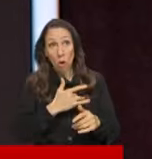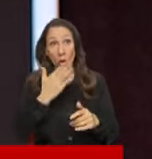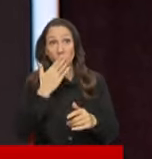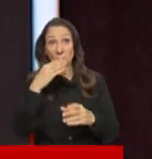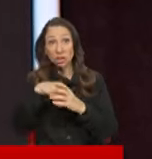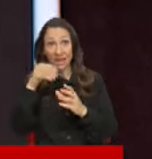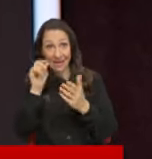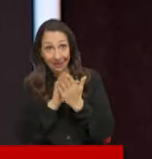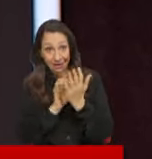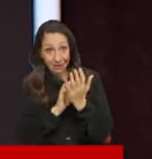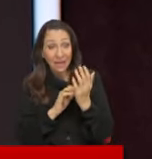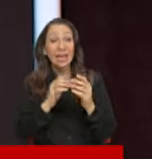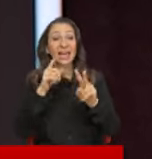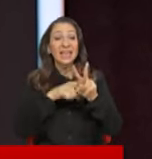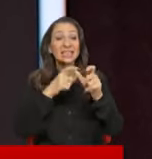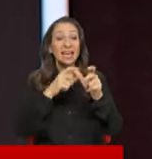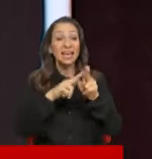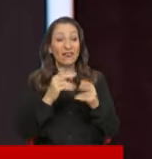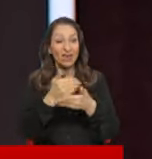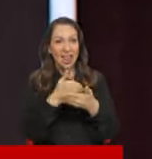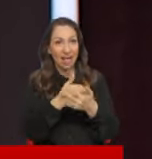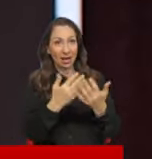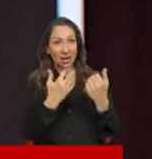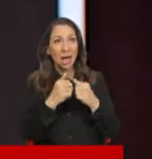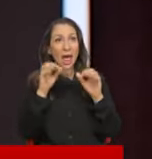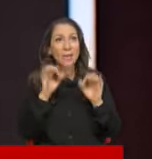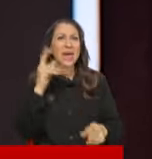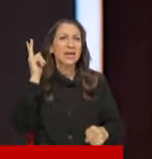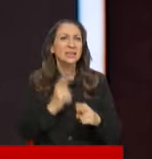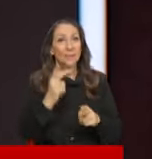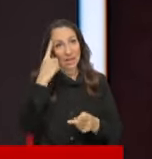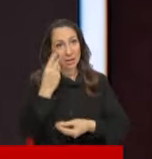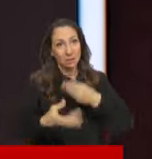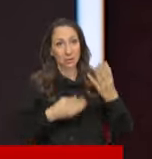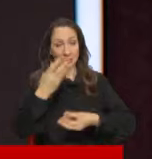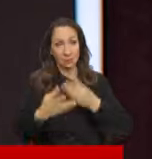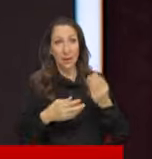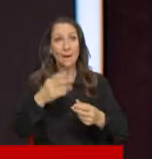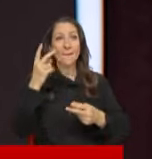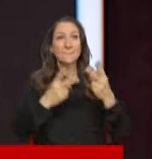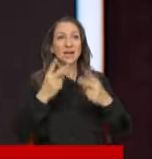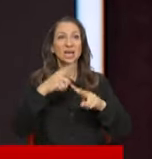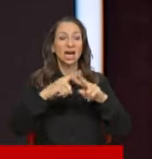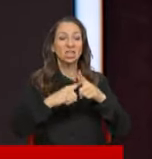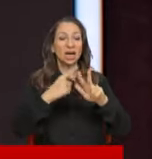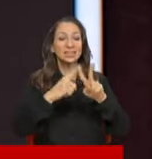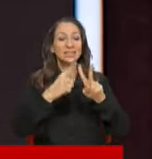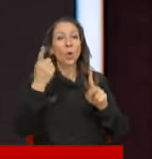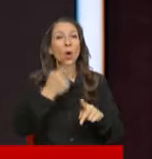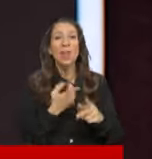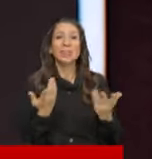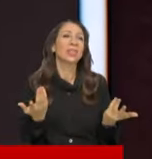okullarda girecek ve ysk'dan verileri çektiğimizde hemen hızlıca sizi bilgilendireceğiz bazı ajanslar hangi